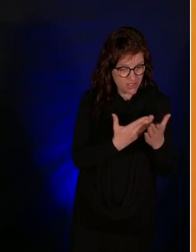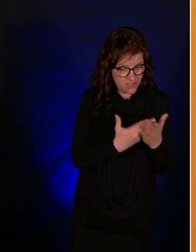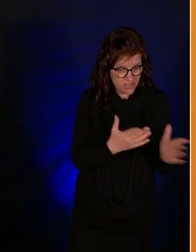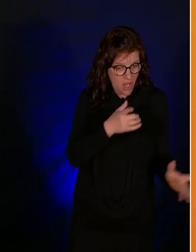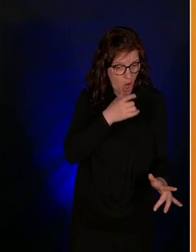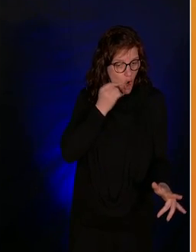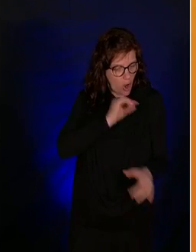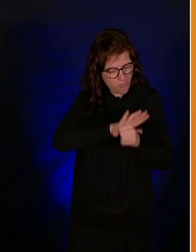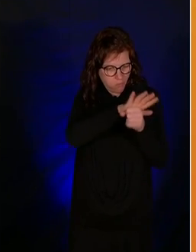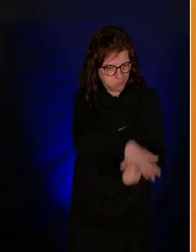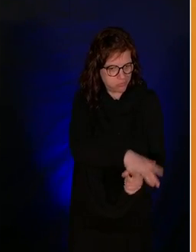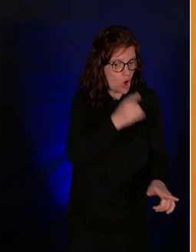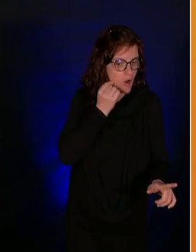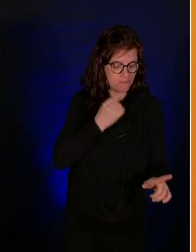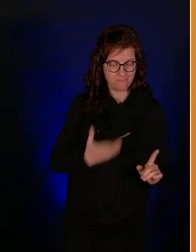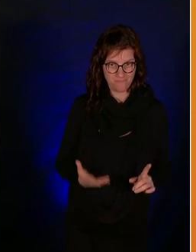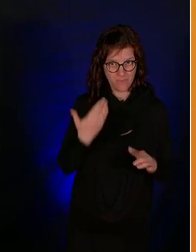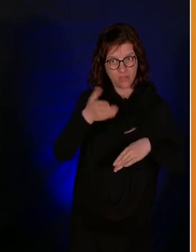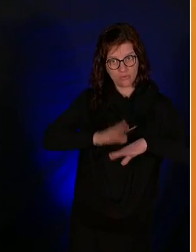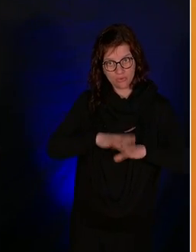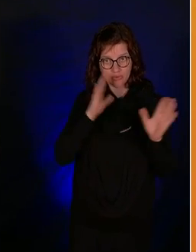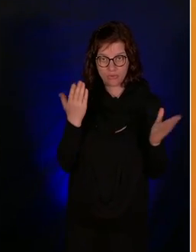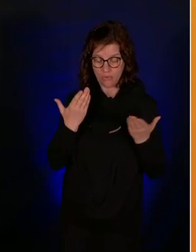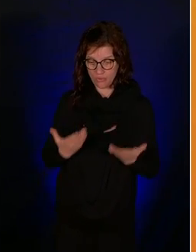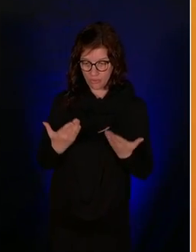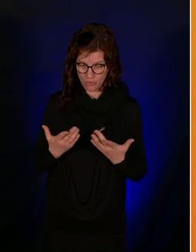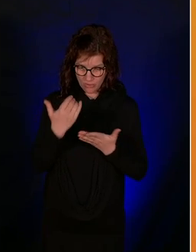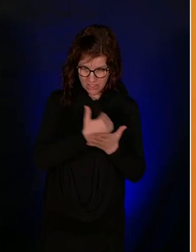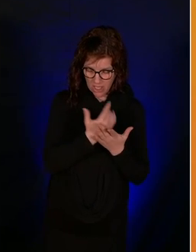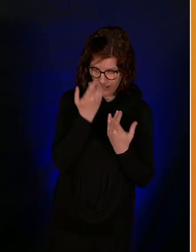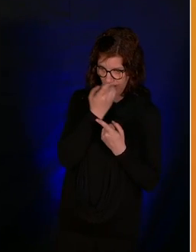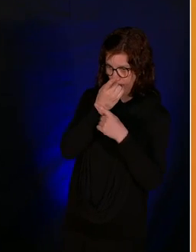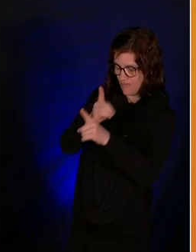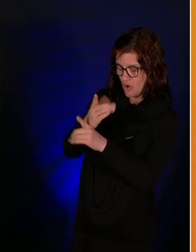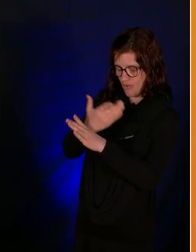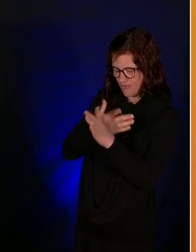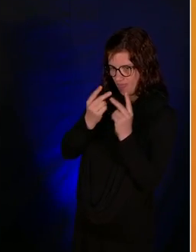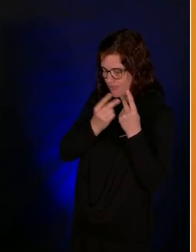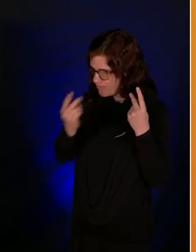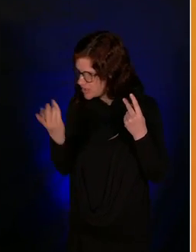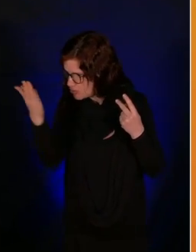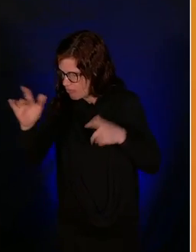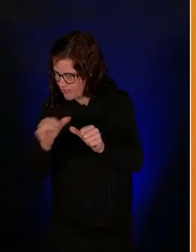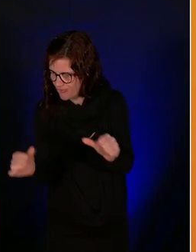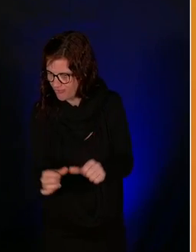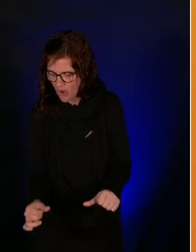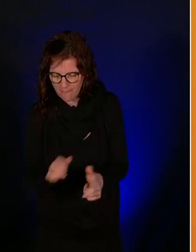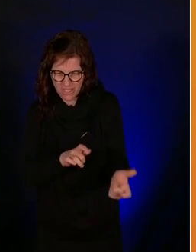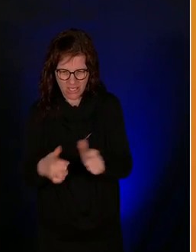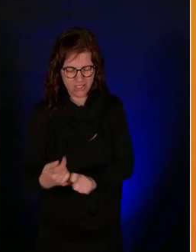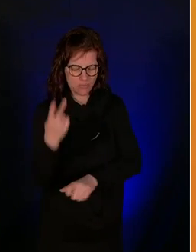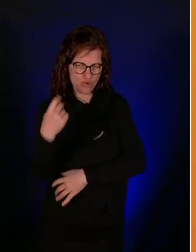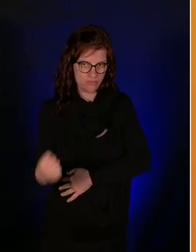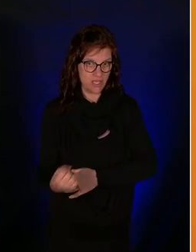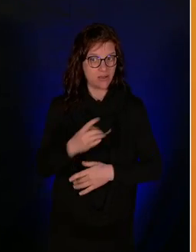l'homme. Mais aujourd'hui, on en vient à devoir défendre le salariat face à des formes de travail qui le précarisent encore plus. Ce n'est pas un paradoxe pour